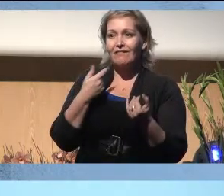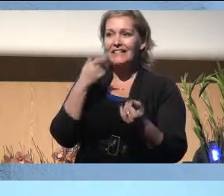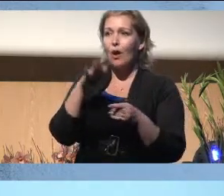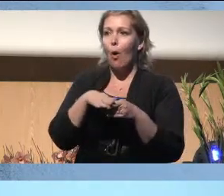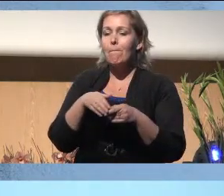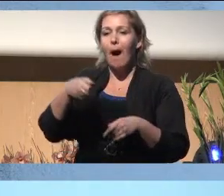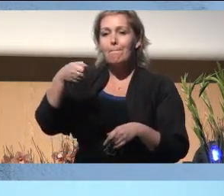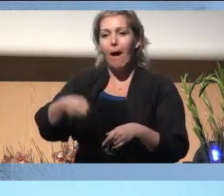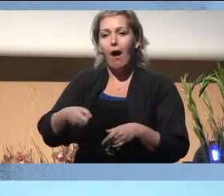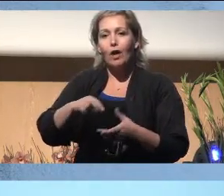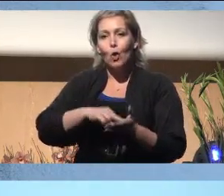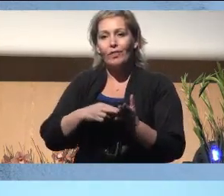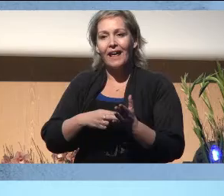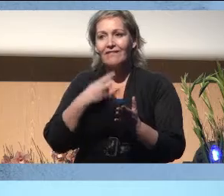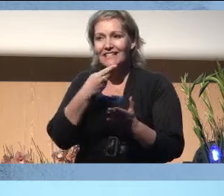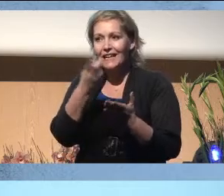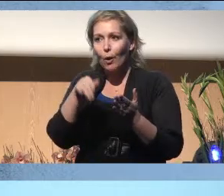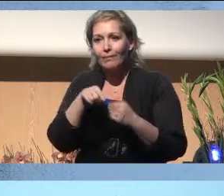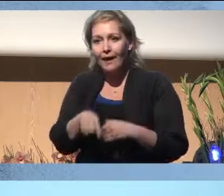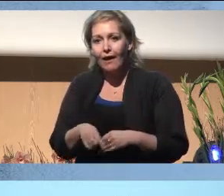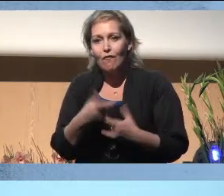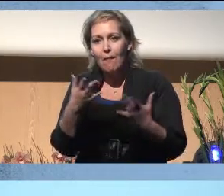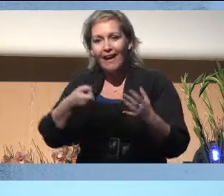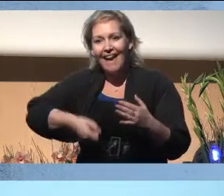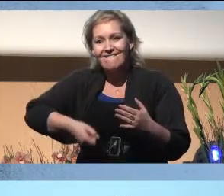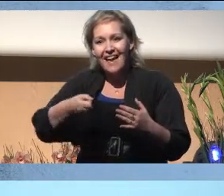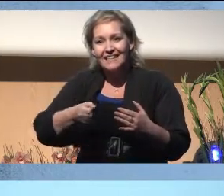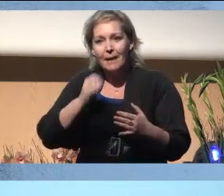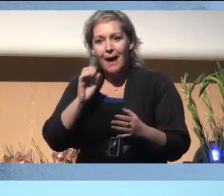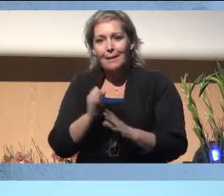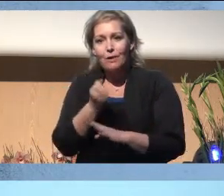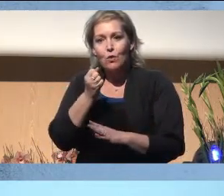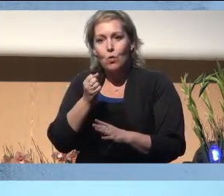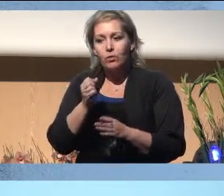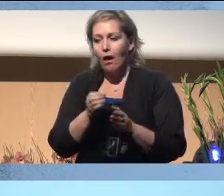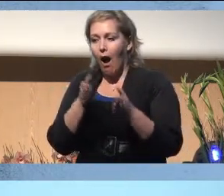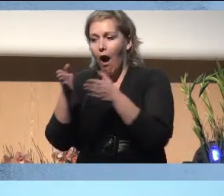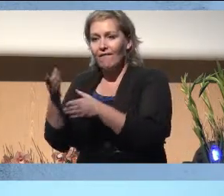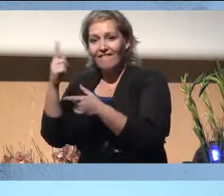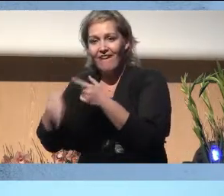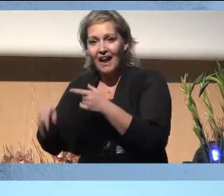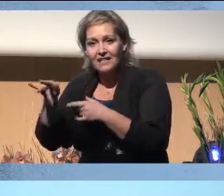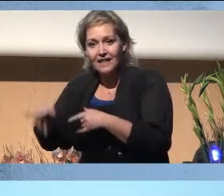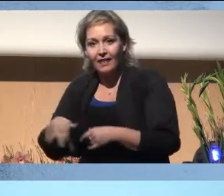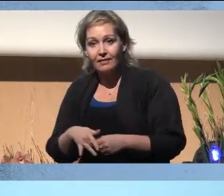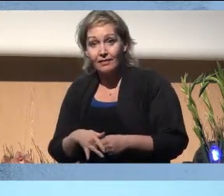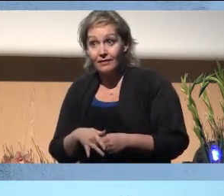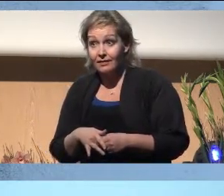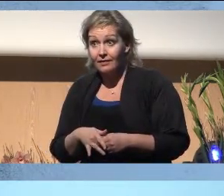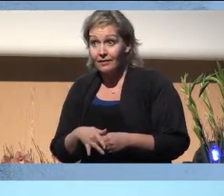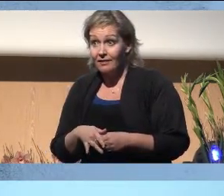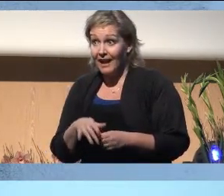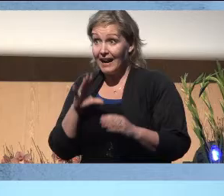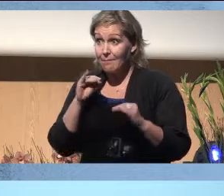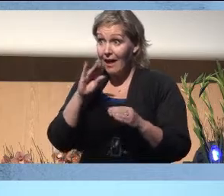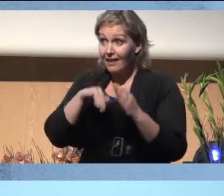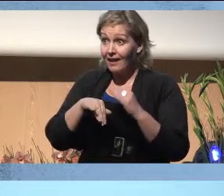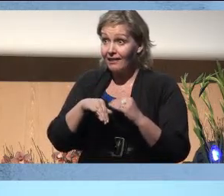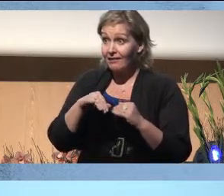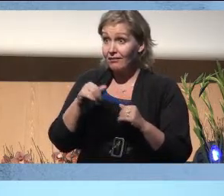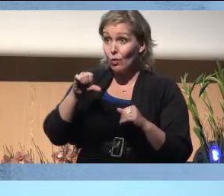om bagagehantering? Hur många väskor per miljon hamnar fel? Är det bättre eller sämre än 5?